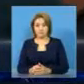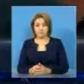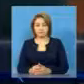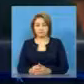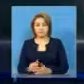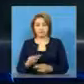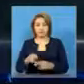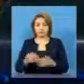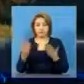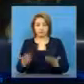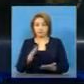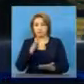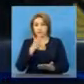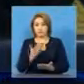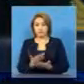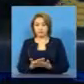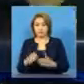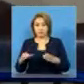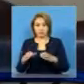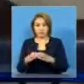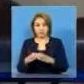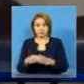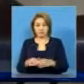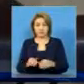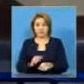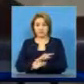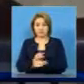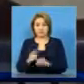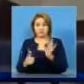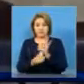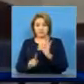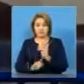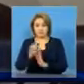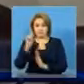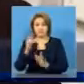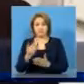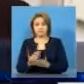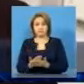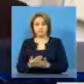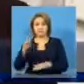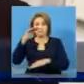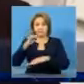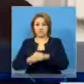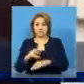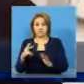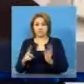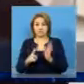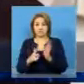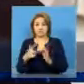осы қазір осы мына учаскедегідей сағат 7-де бастап сол кешкі 20-ға